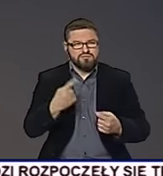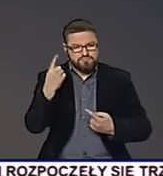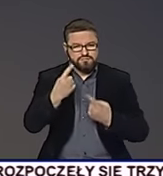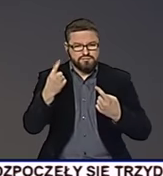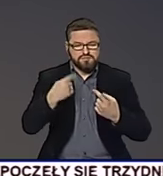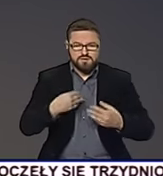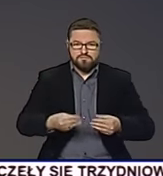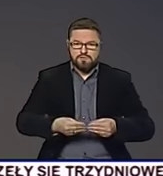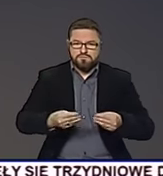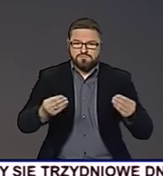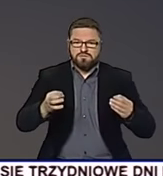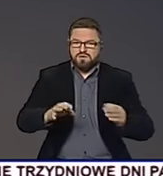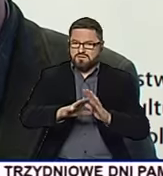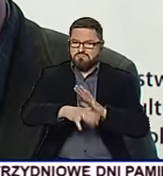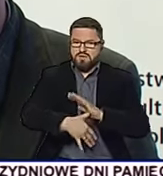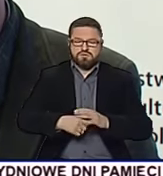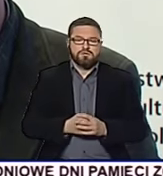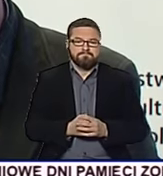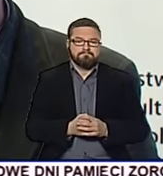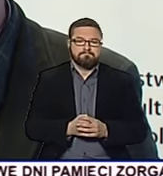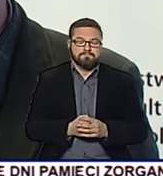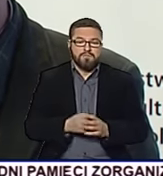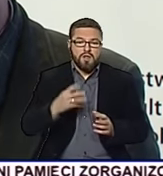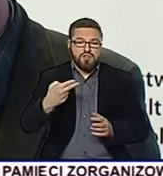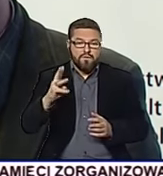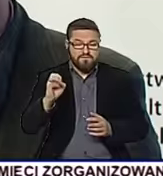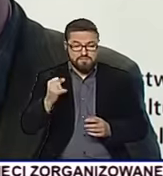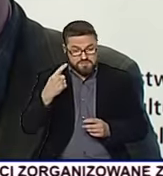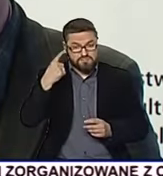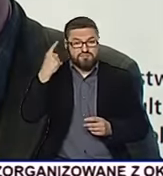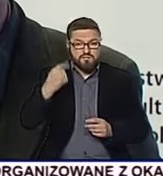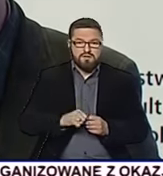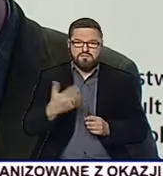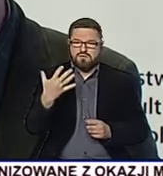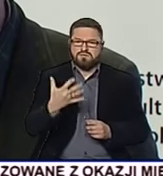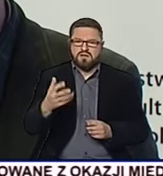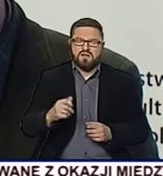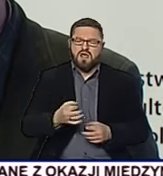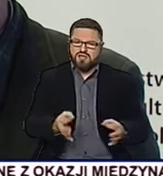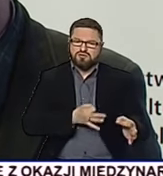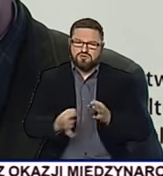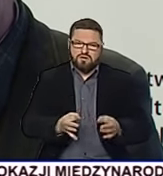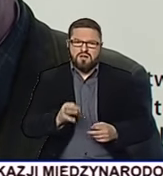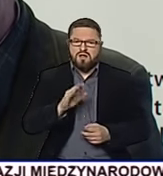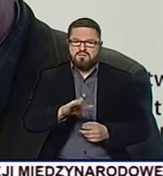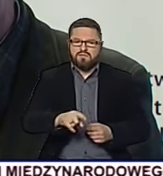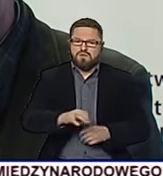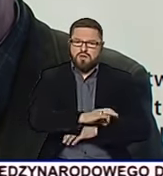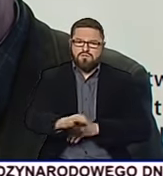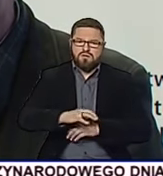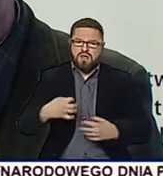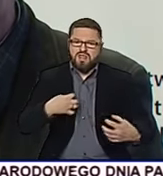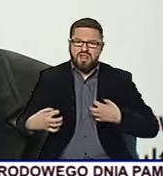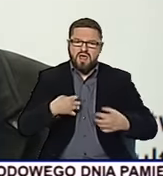z rozbudowującym się dziś miastem. Wojciech Nowicki przypomniał pięcioletnią historię obchodów i rolę, jaką odgrywa w tym projekcie